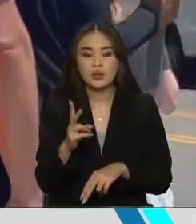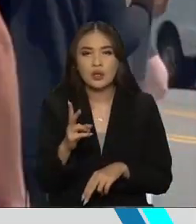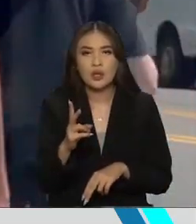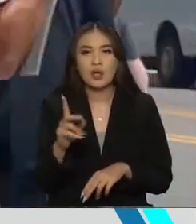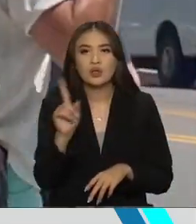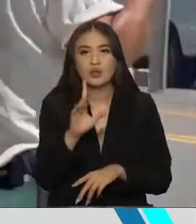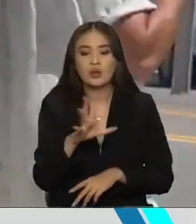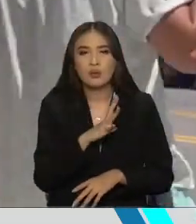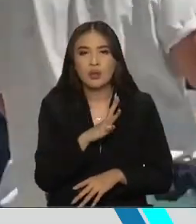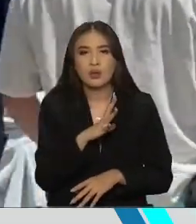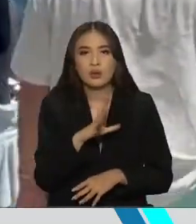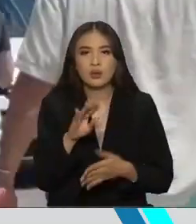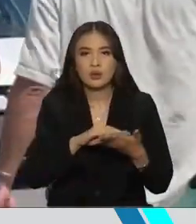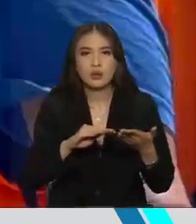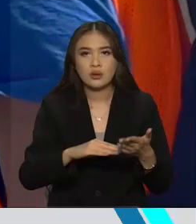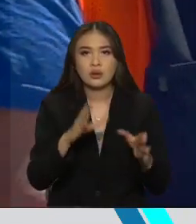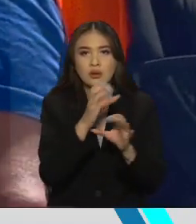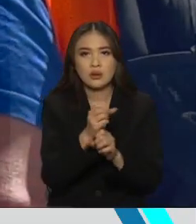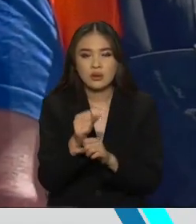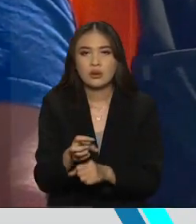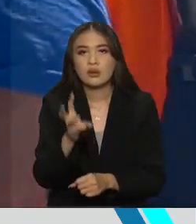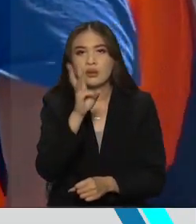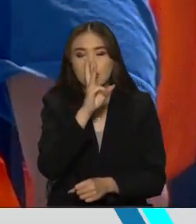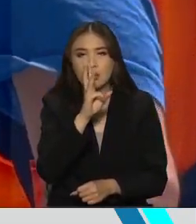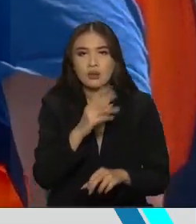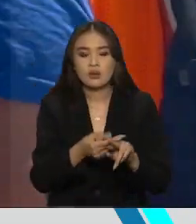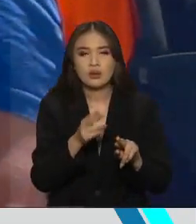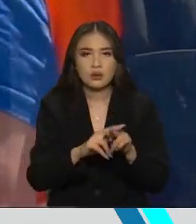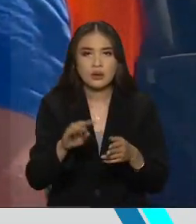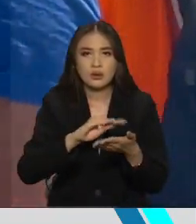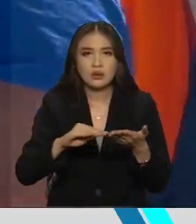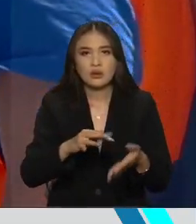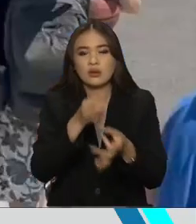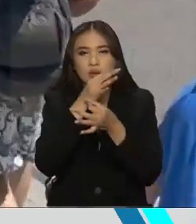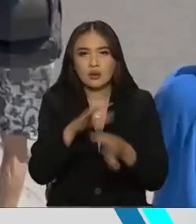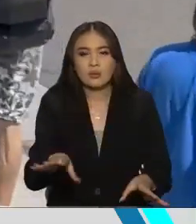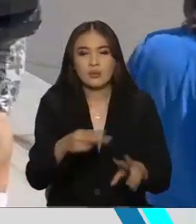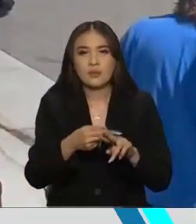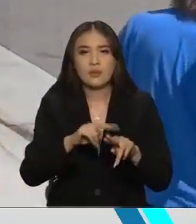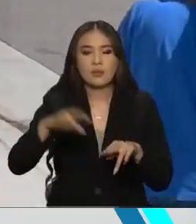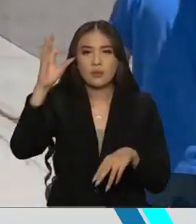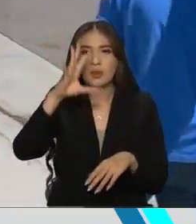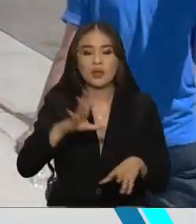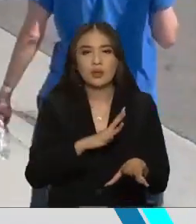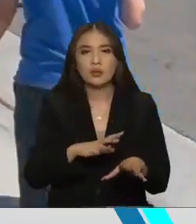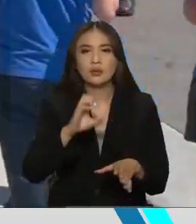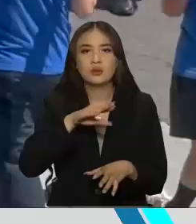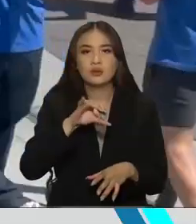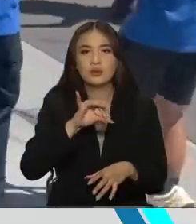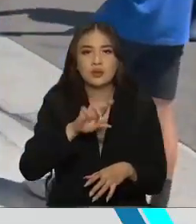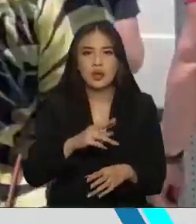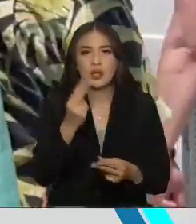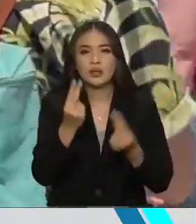көріп, қаламгерлердің санын азайтып, жалақысын қимақ болған. Олар ине жазушыларға ұнаған жоқ. Оған қоса студиялар эпизодтық рөл